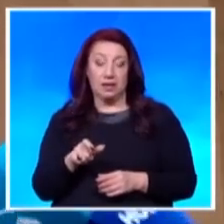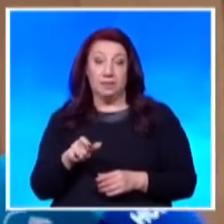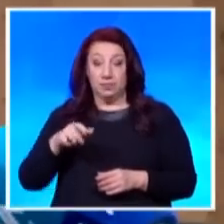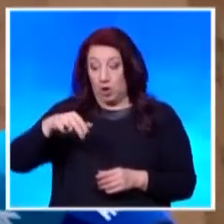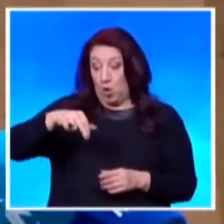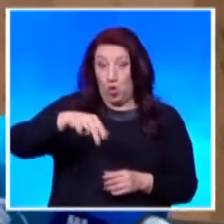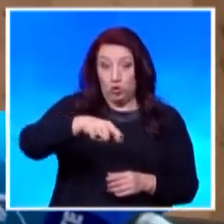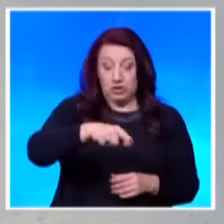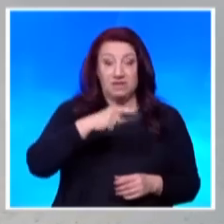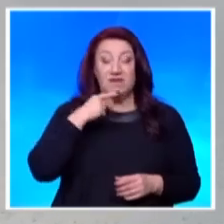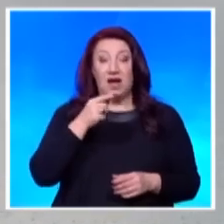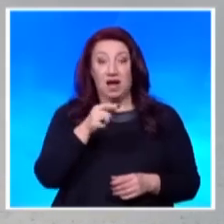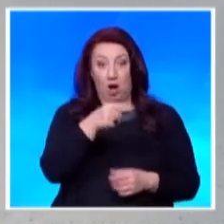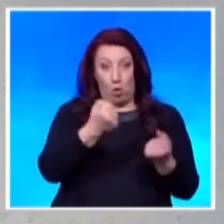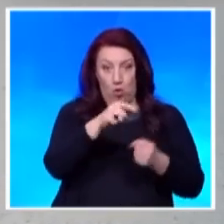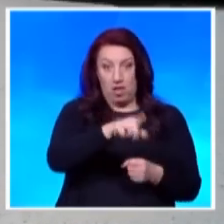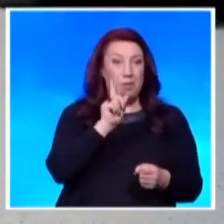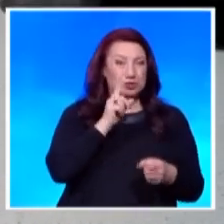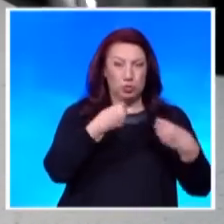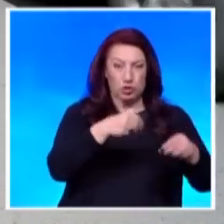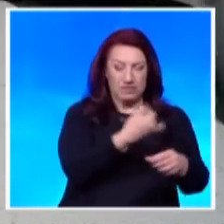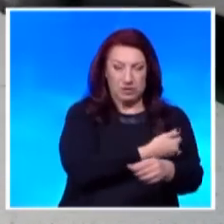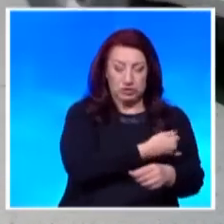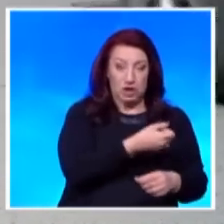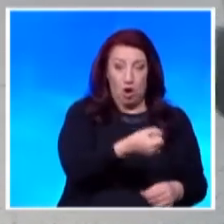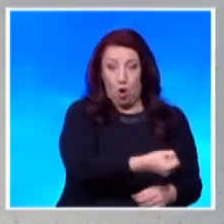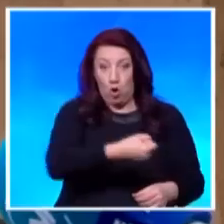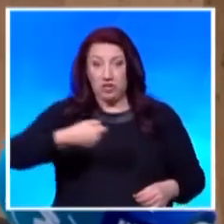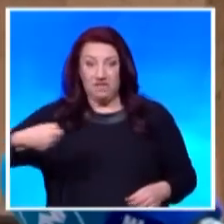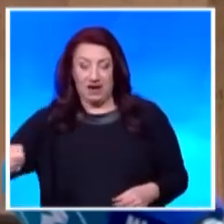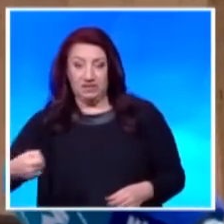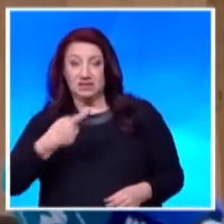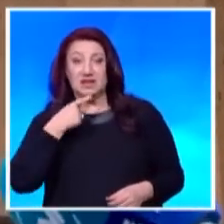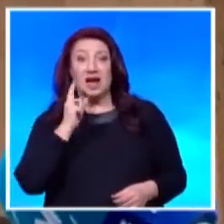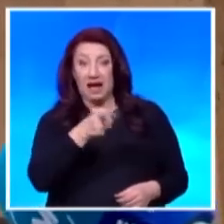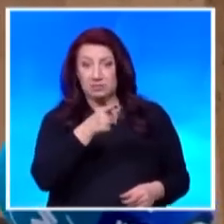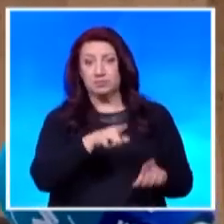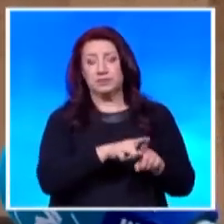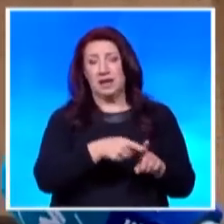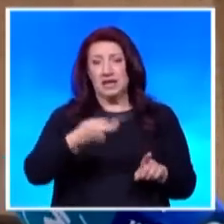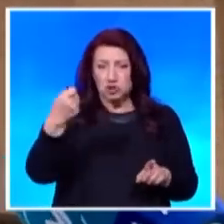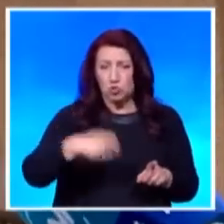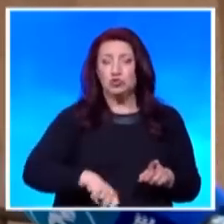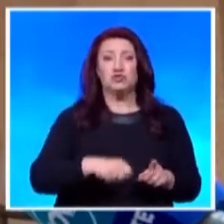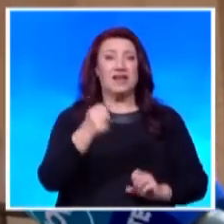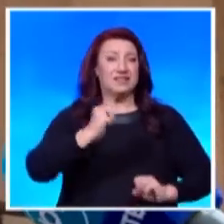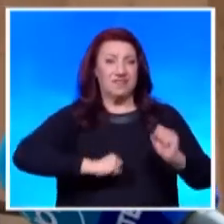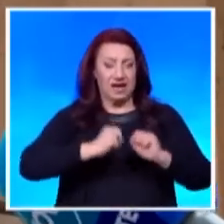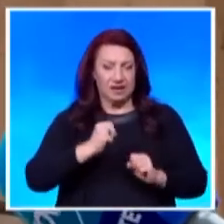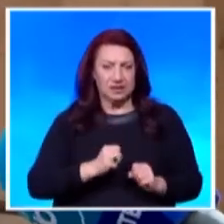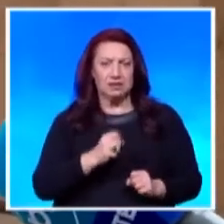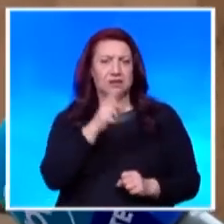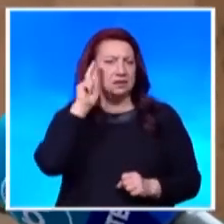автомобила, отваря вратата, разпорежда му да я изключи двигателя. Същият не изпълнява това разпореждане.